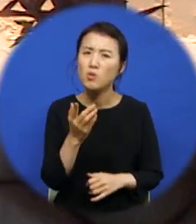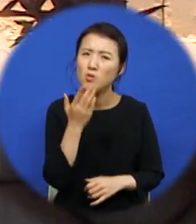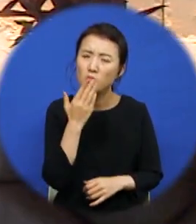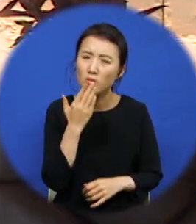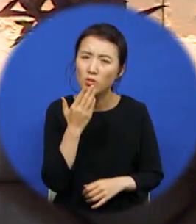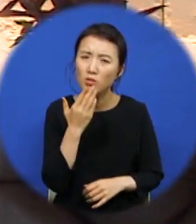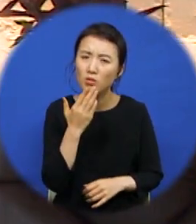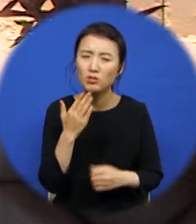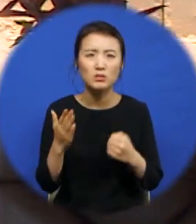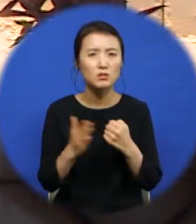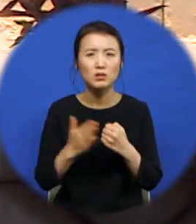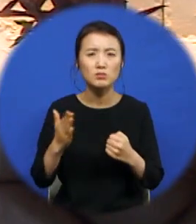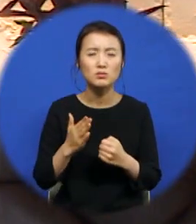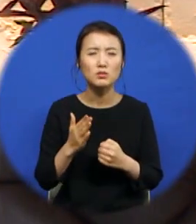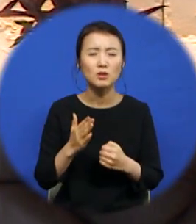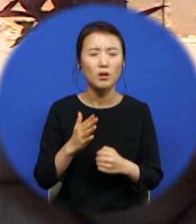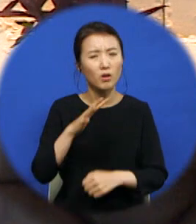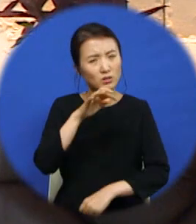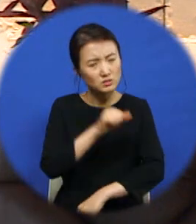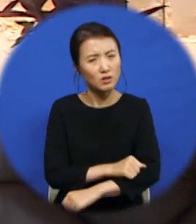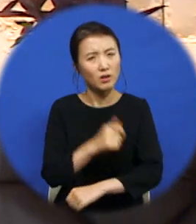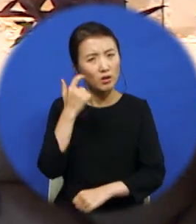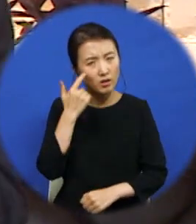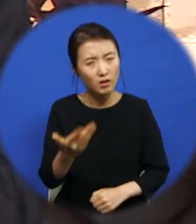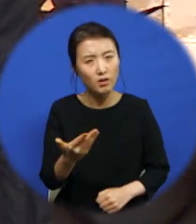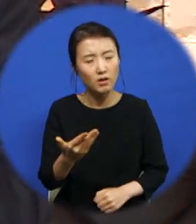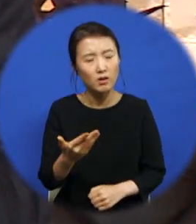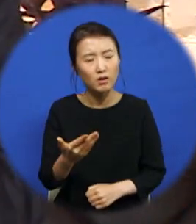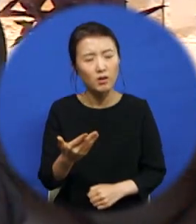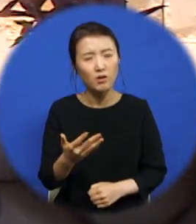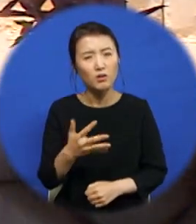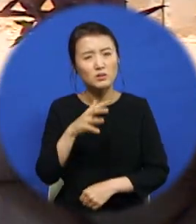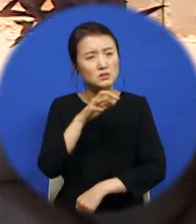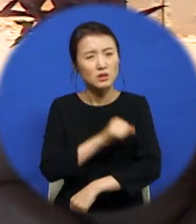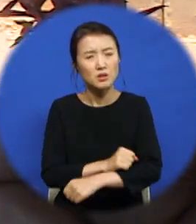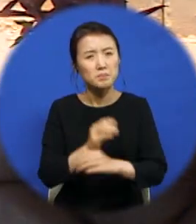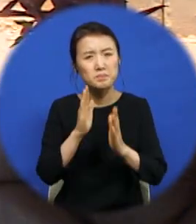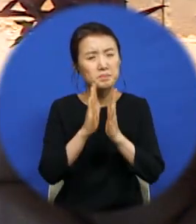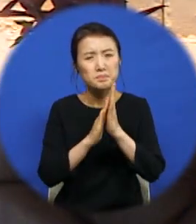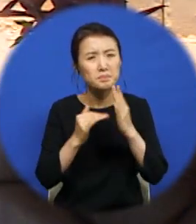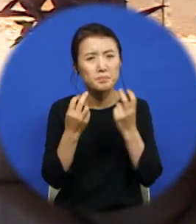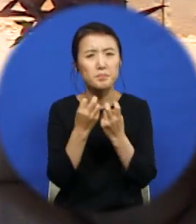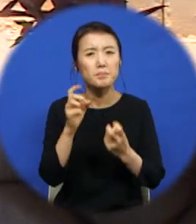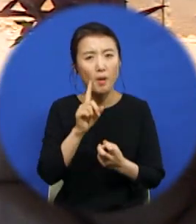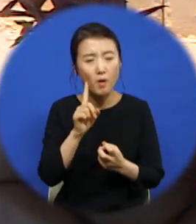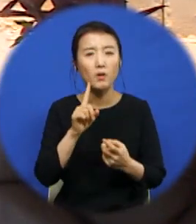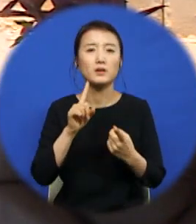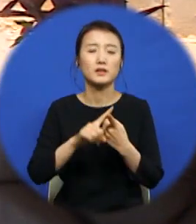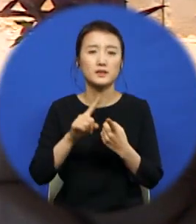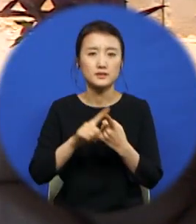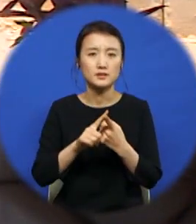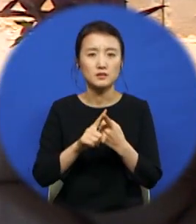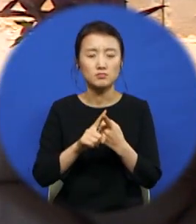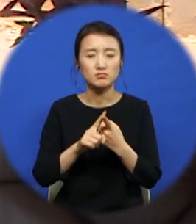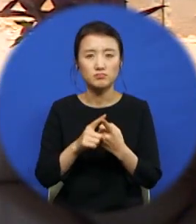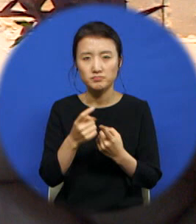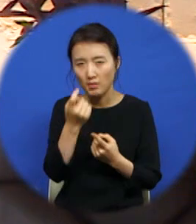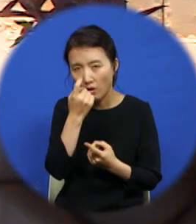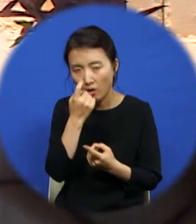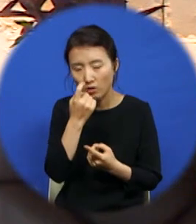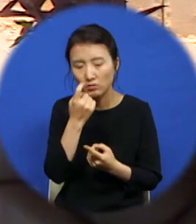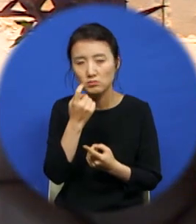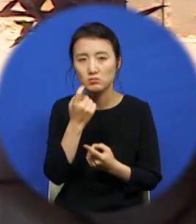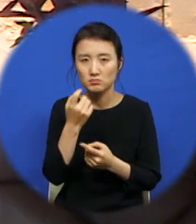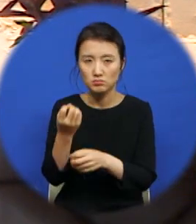아냐 그래서 그걸 우리가 오늘 그 비결을 좀 홈 친한 그런 시간을 갖고 또 그걸 바탕으로 해서